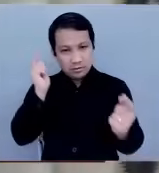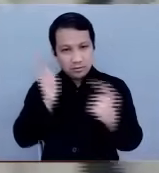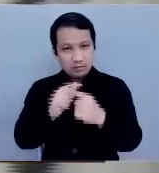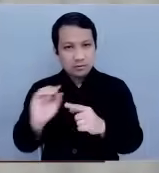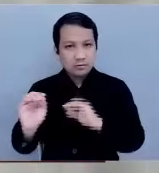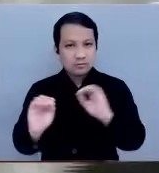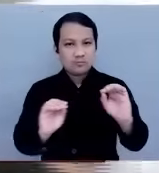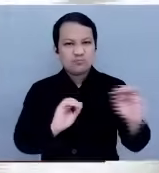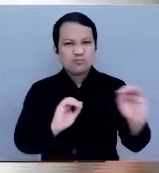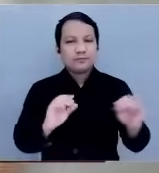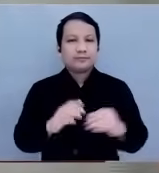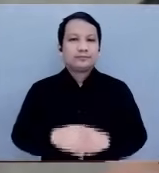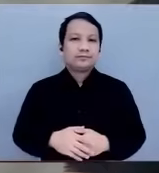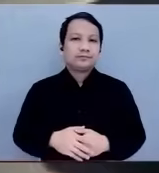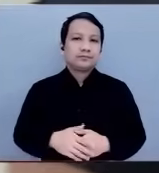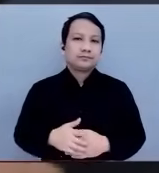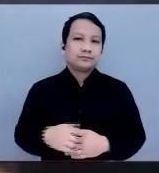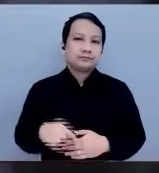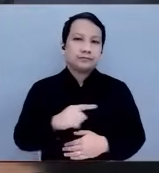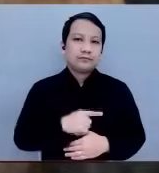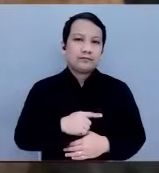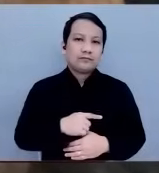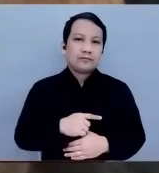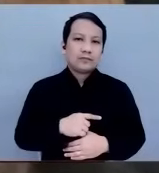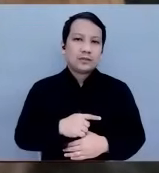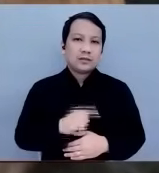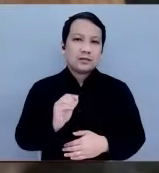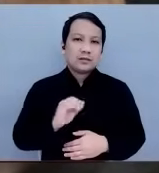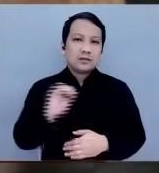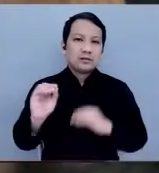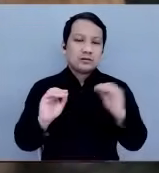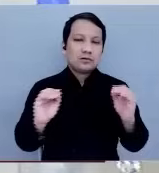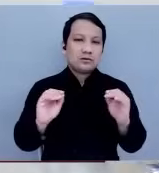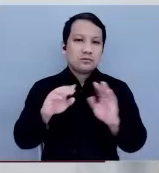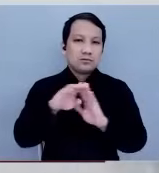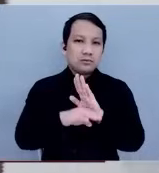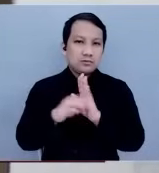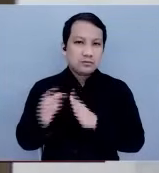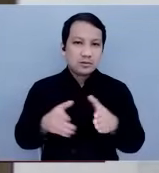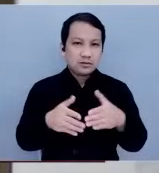their respective agenda and whenever na